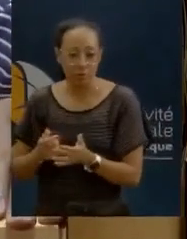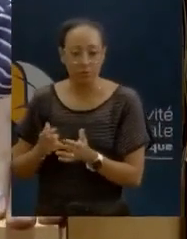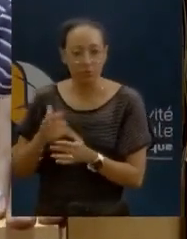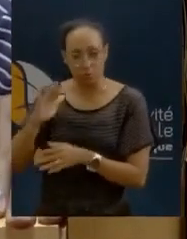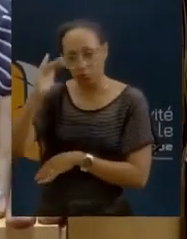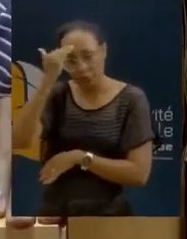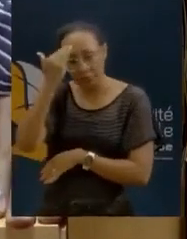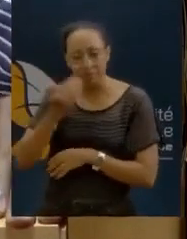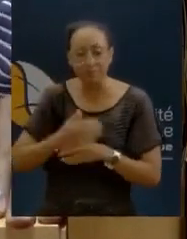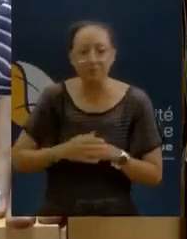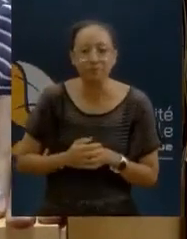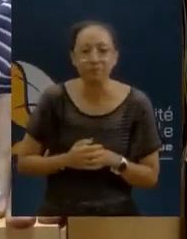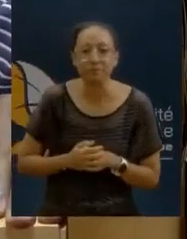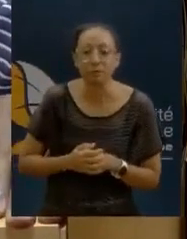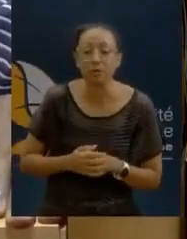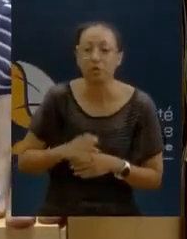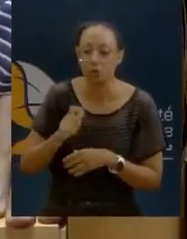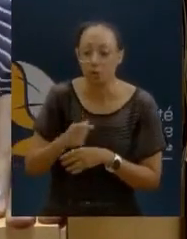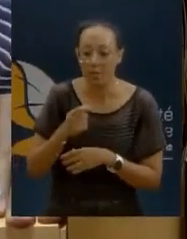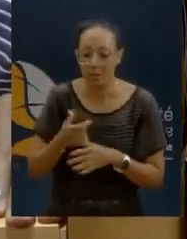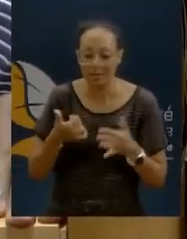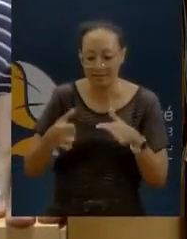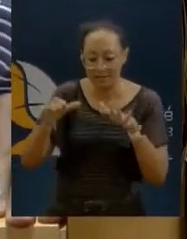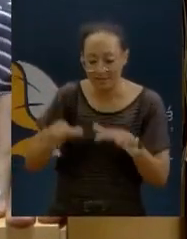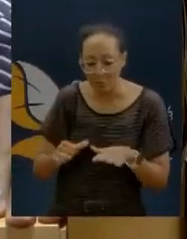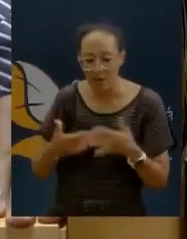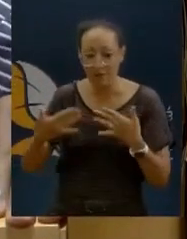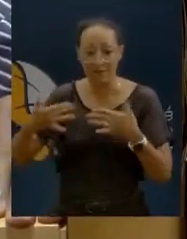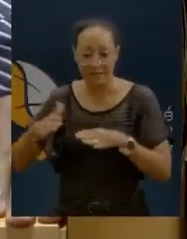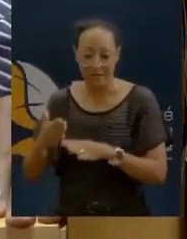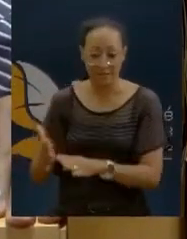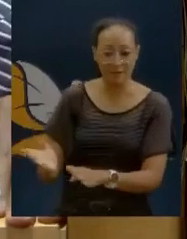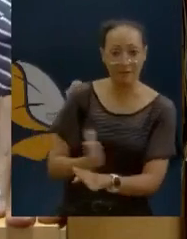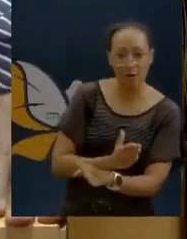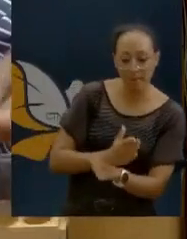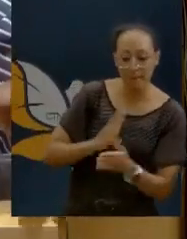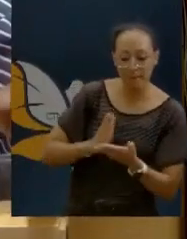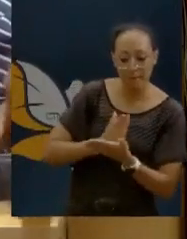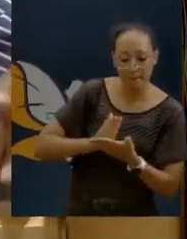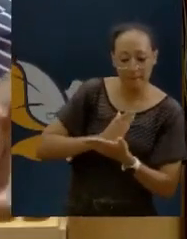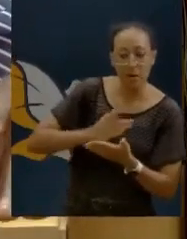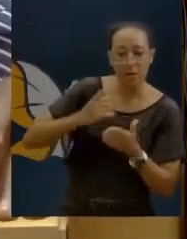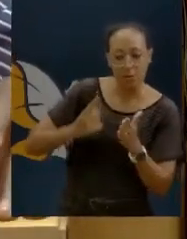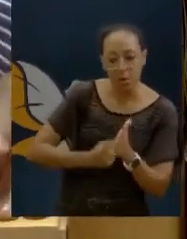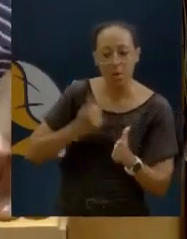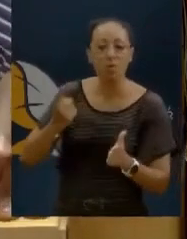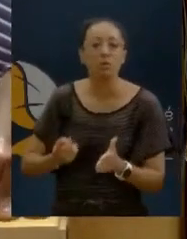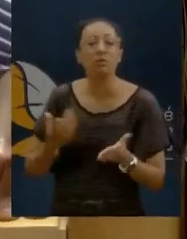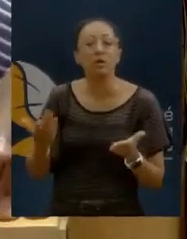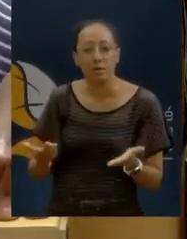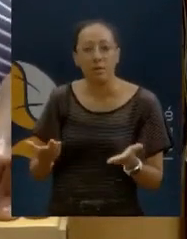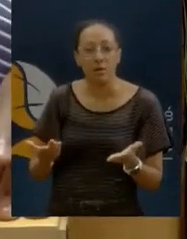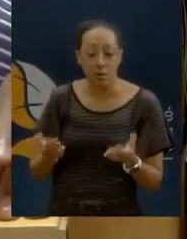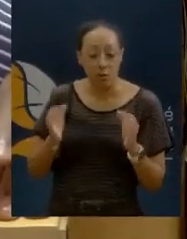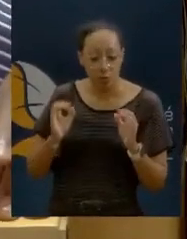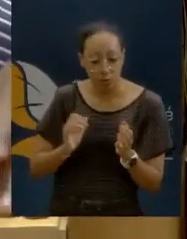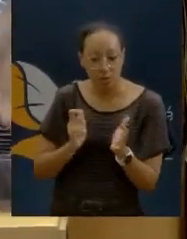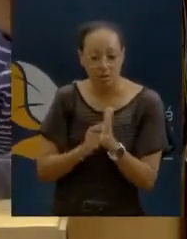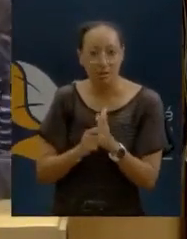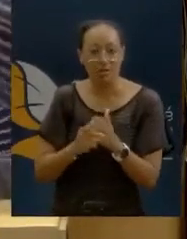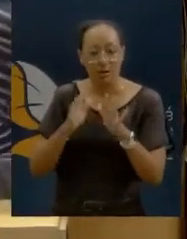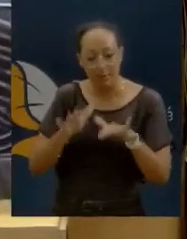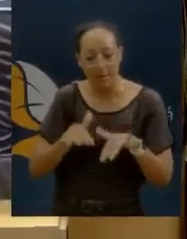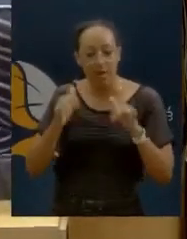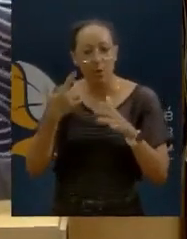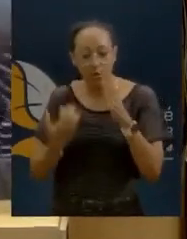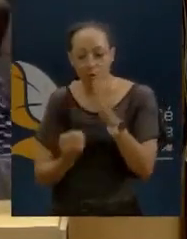habituellement, 6 mois avant la fin, nous préparions le renouvellement, et ça venait devant la plénière, pour que la nouvelle convention